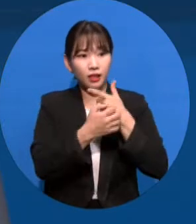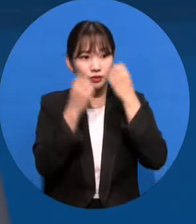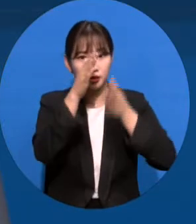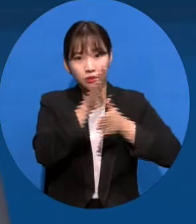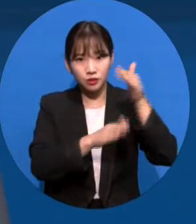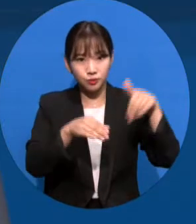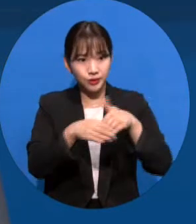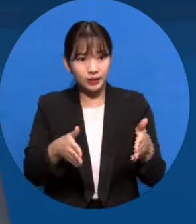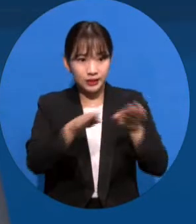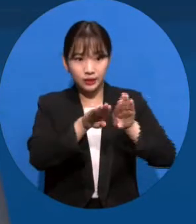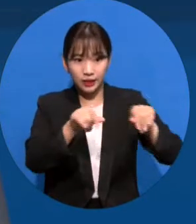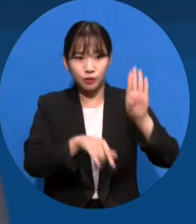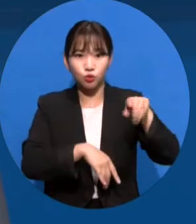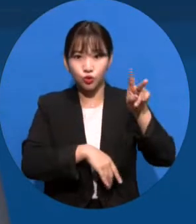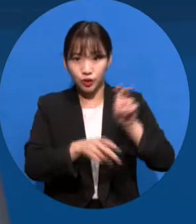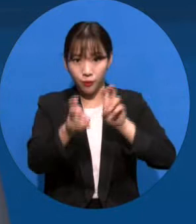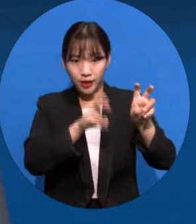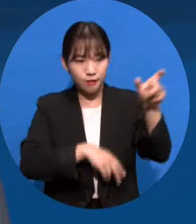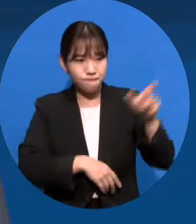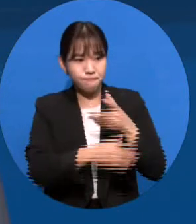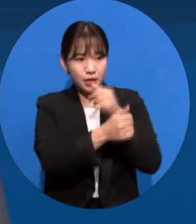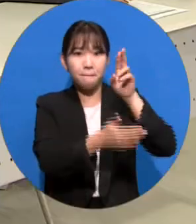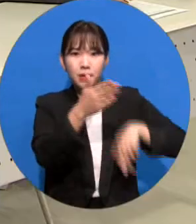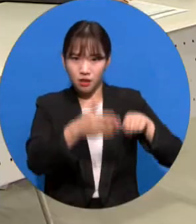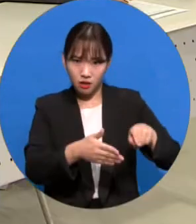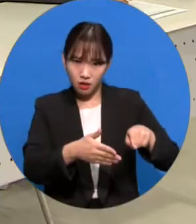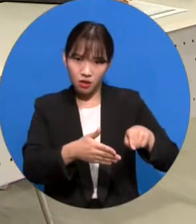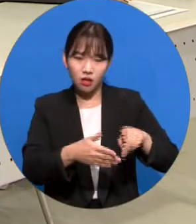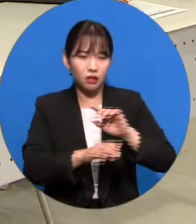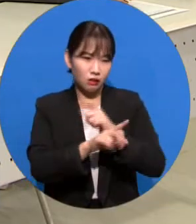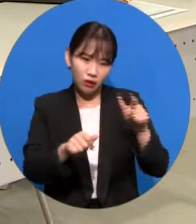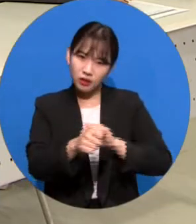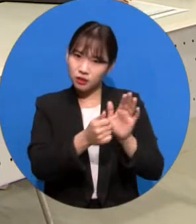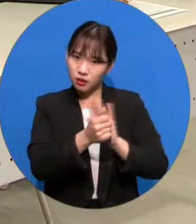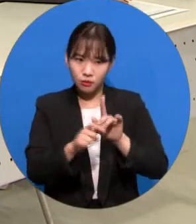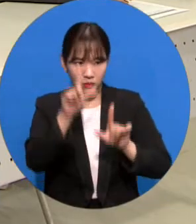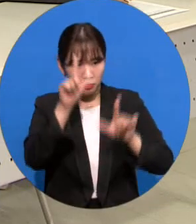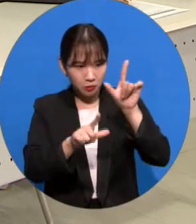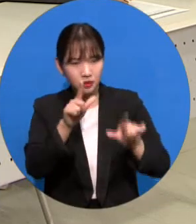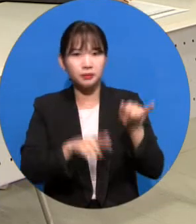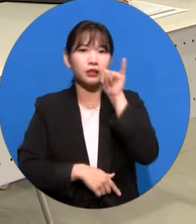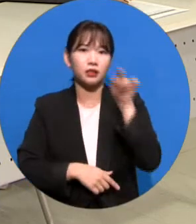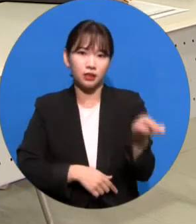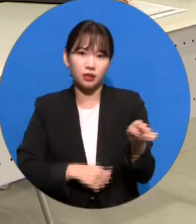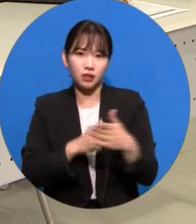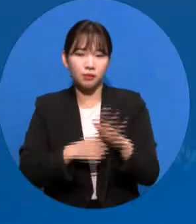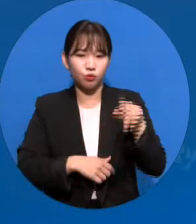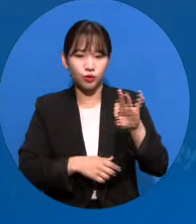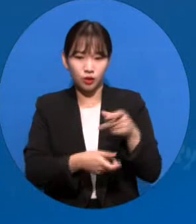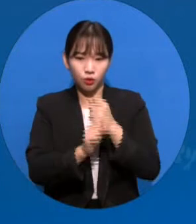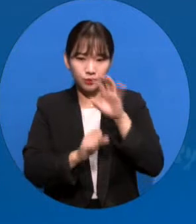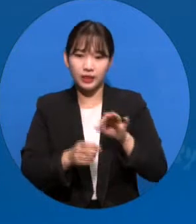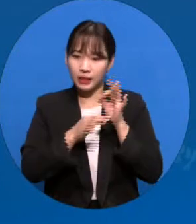혁신도시 문화시설 부지를 부영주택의 수의 계약으로 매각하는 등 여러 특혜 정황이 불거지고 있다며 부영